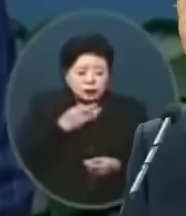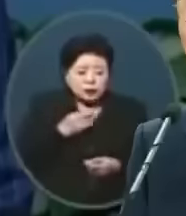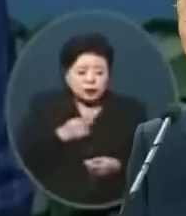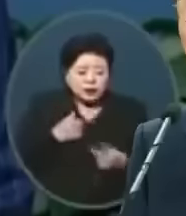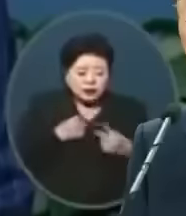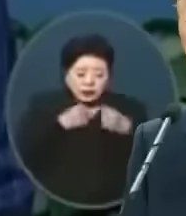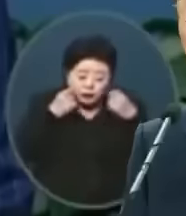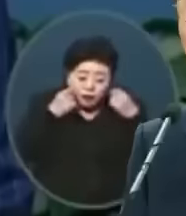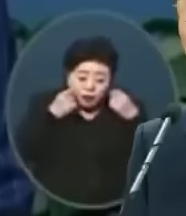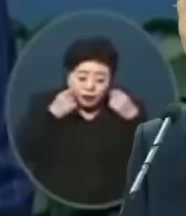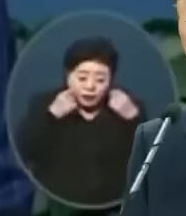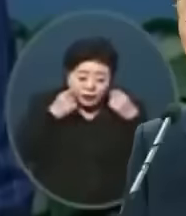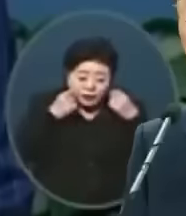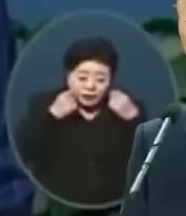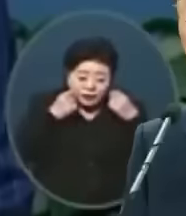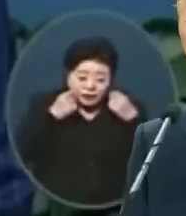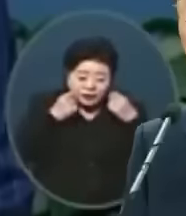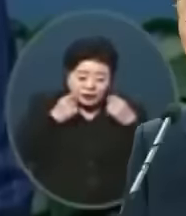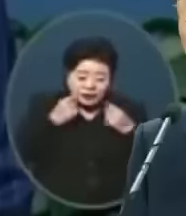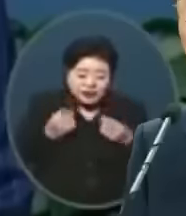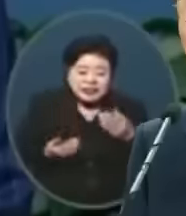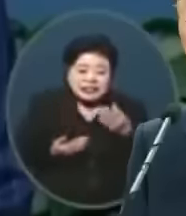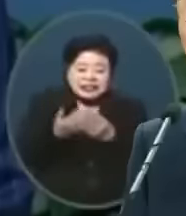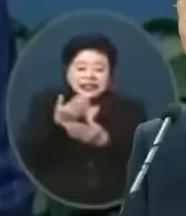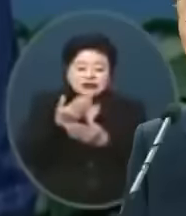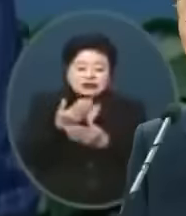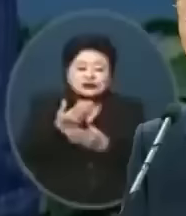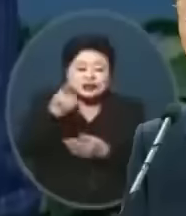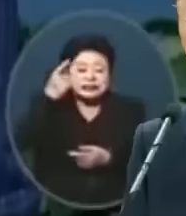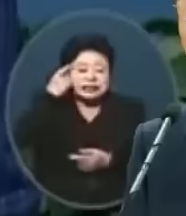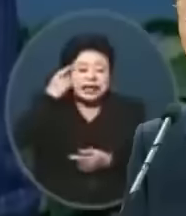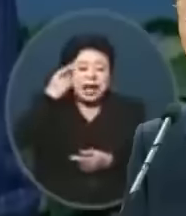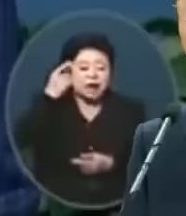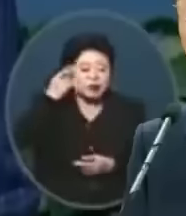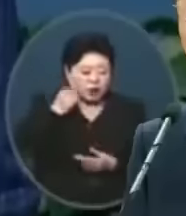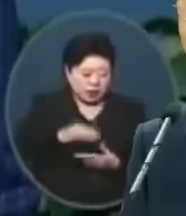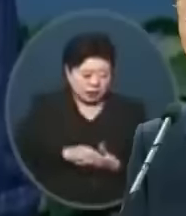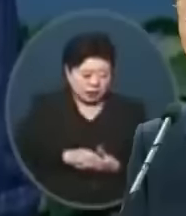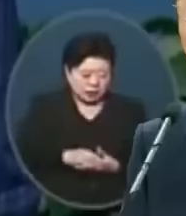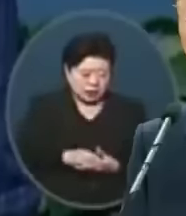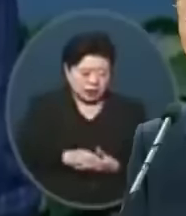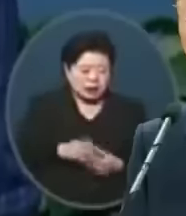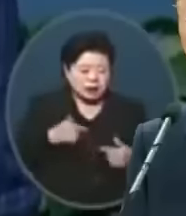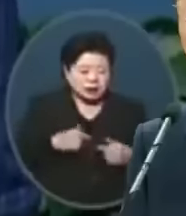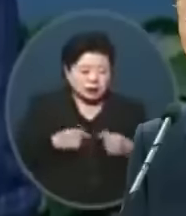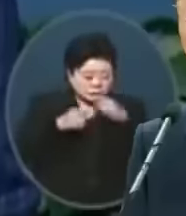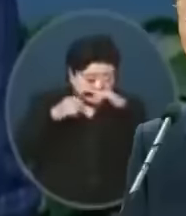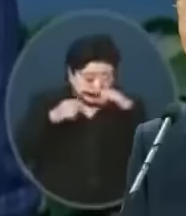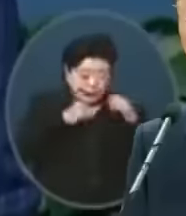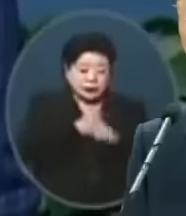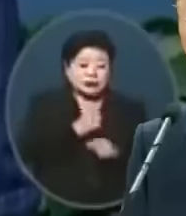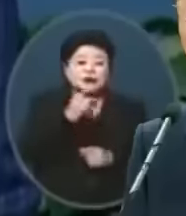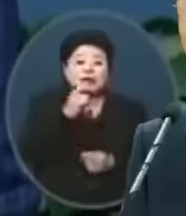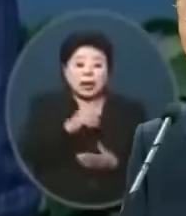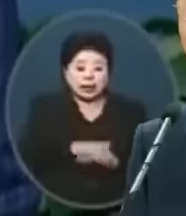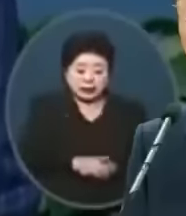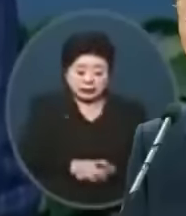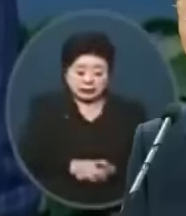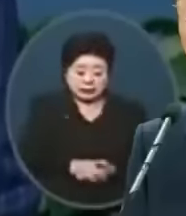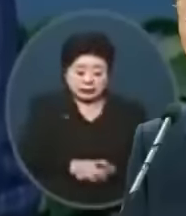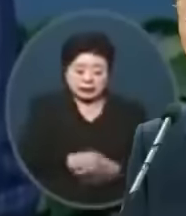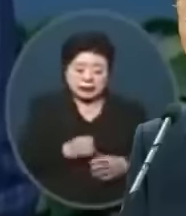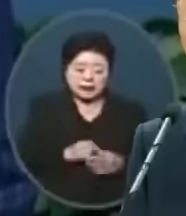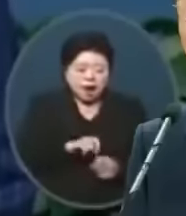즐거워하면 그런 일이 일어난 줄로 생각을 하고 기뻐하고 즐거워 해준답니다.